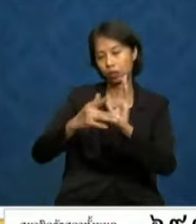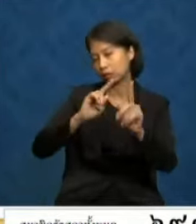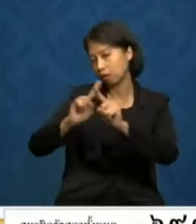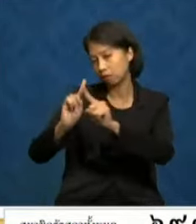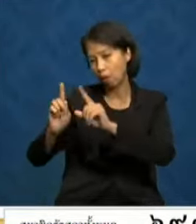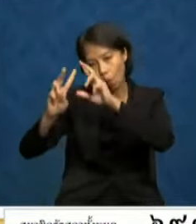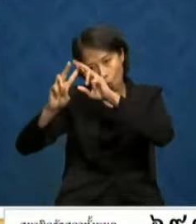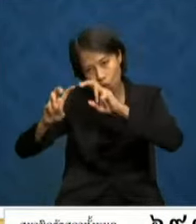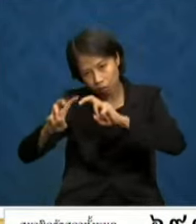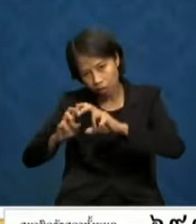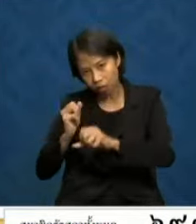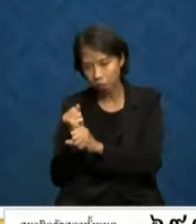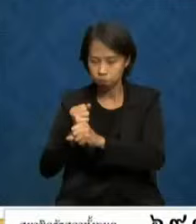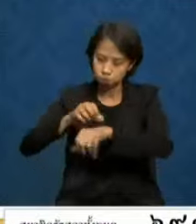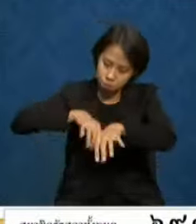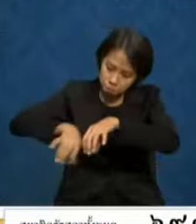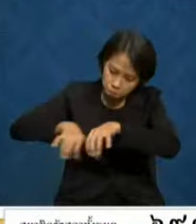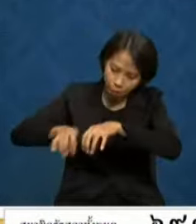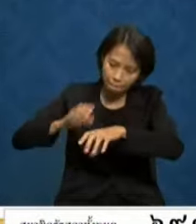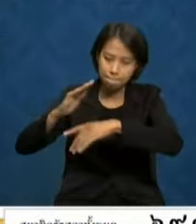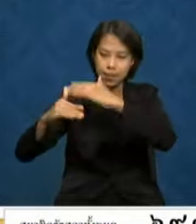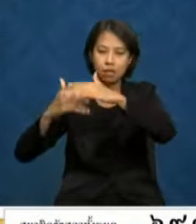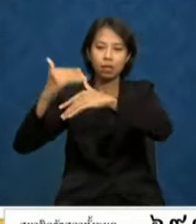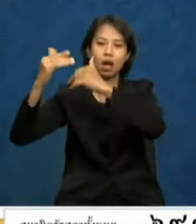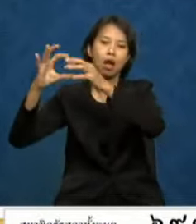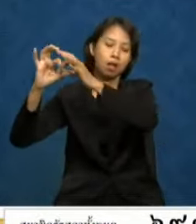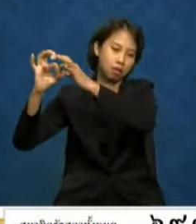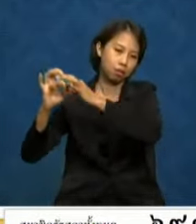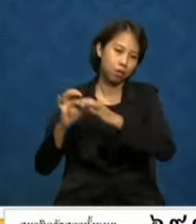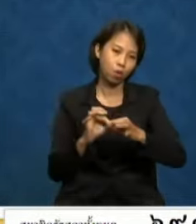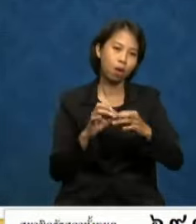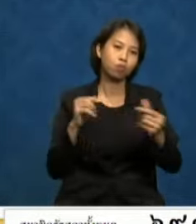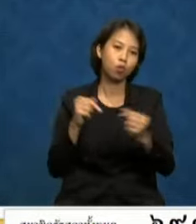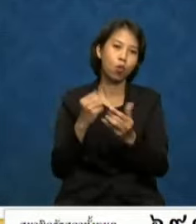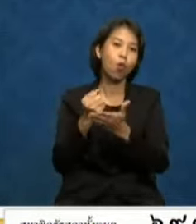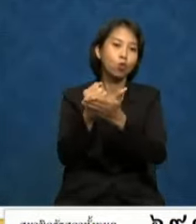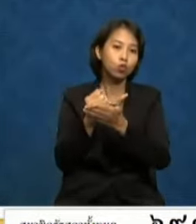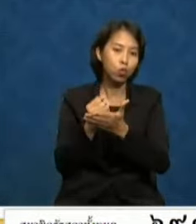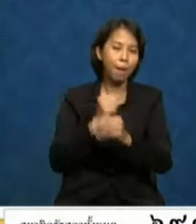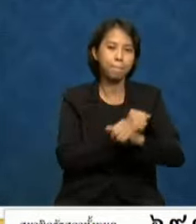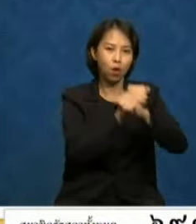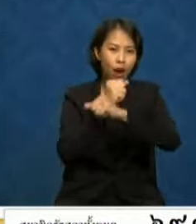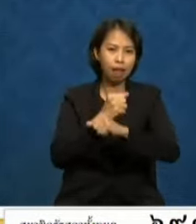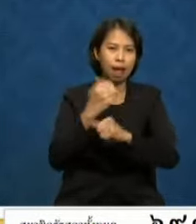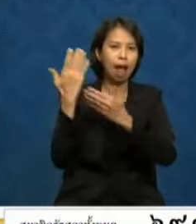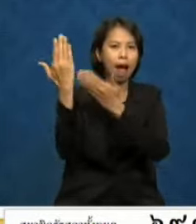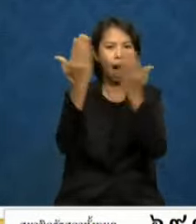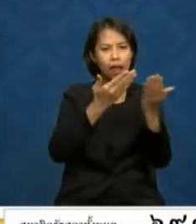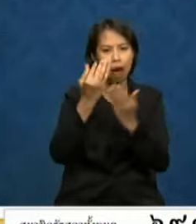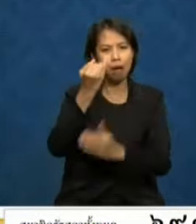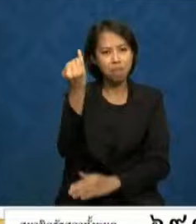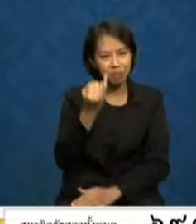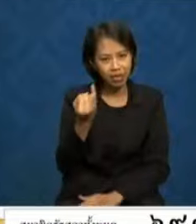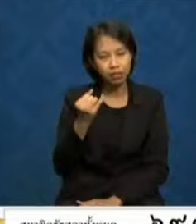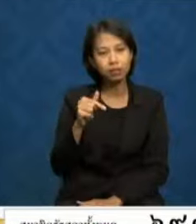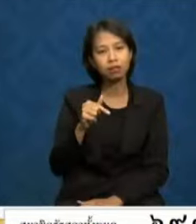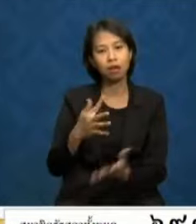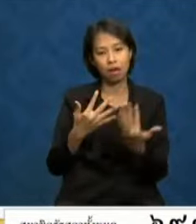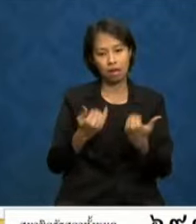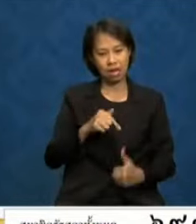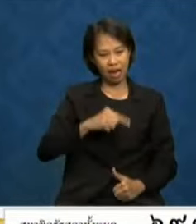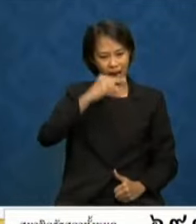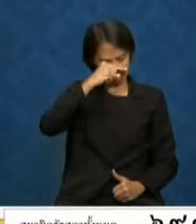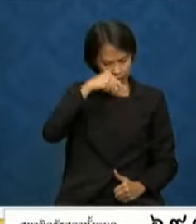ครับที่สำคัญที่เกี่ยวข้องกับการลดแก๊สเรือนกระจกซึ่งเรื่องนี้เป็นเรื่องใหม่สำหรับเราและเป็นการลงทุนที่มีต้นทุ